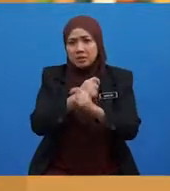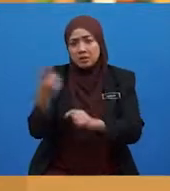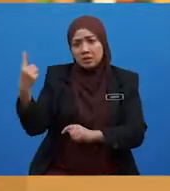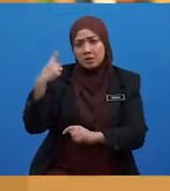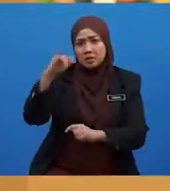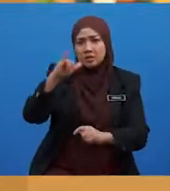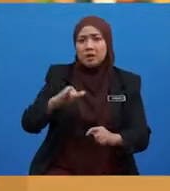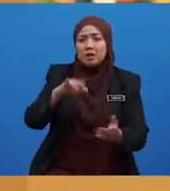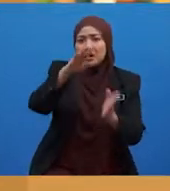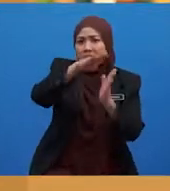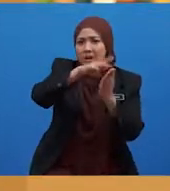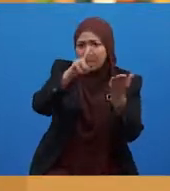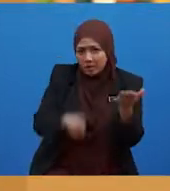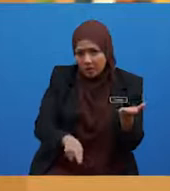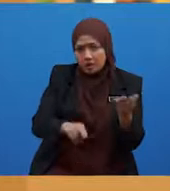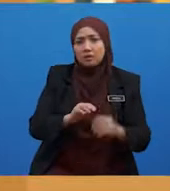yang rendah.